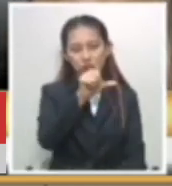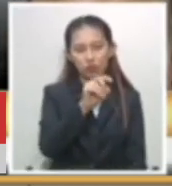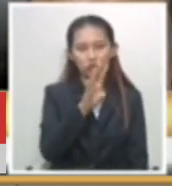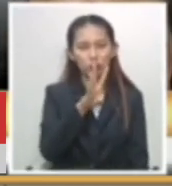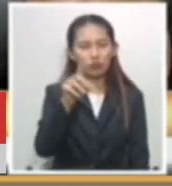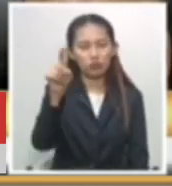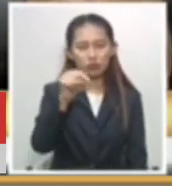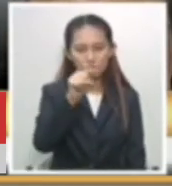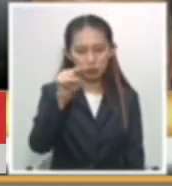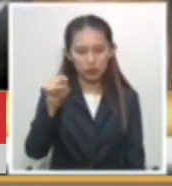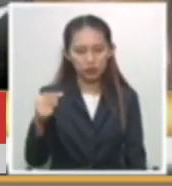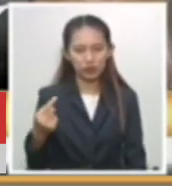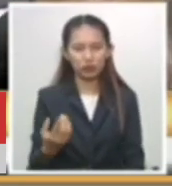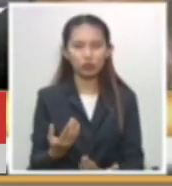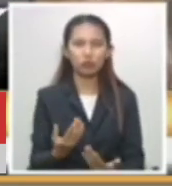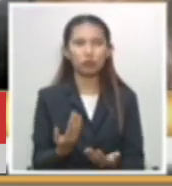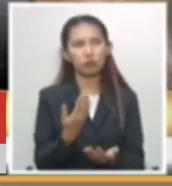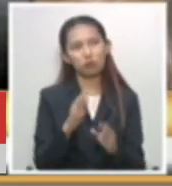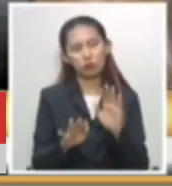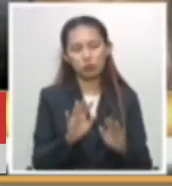24% เป็นเงิน